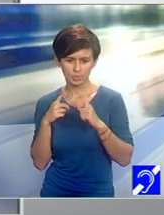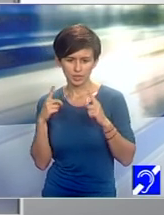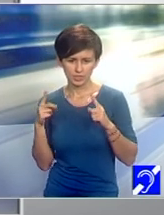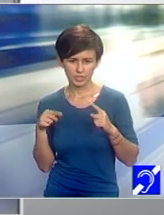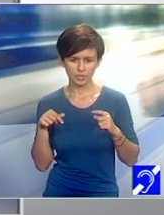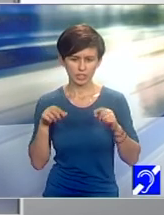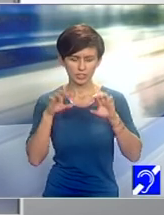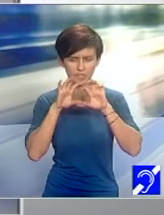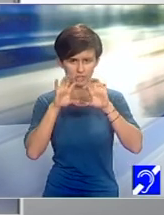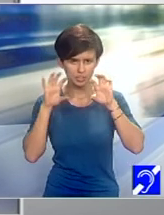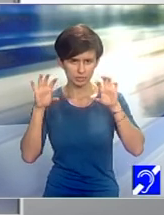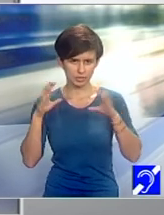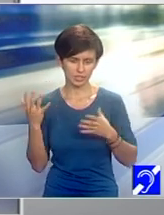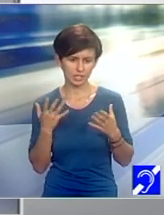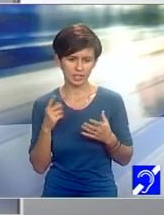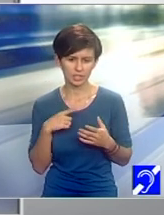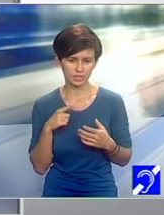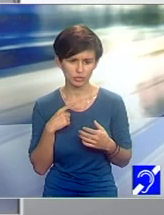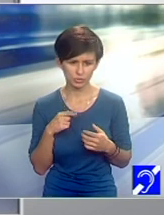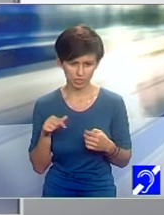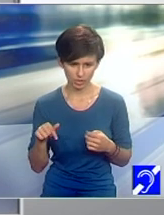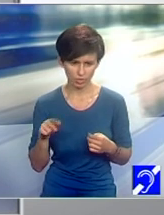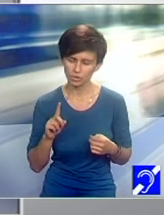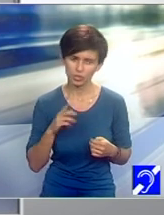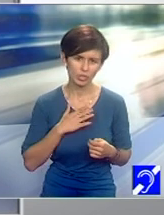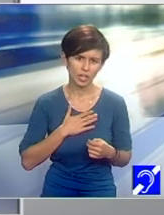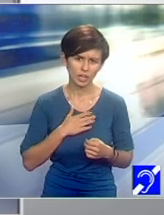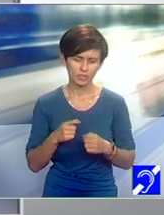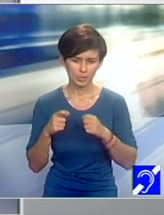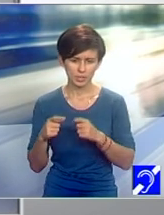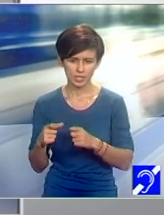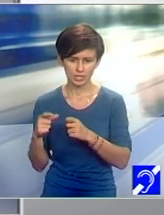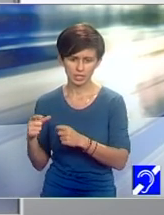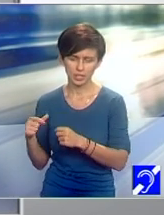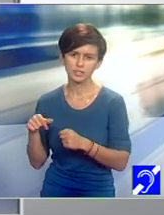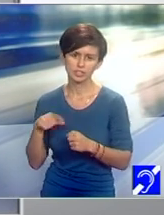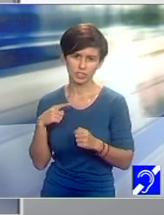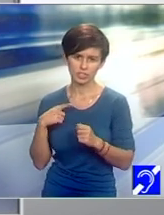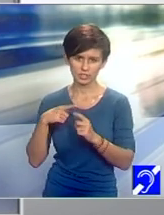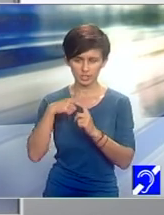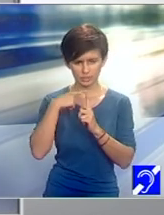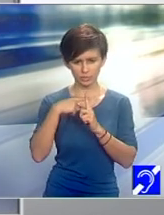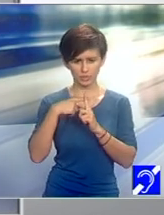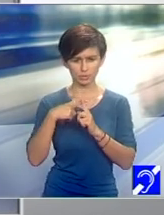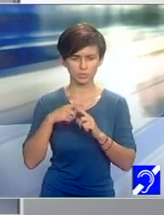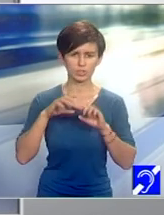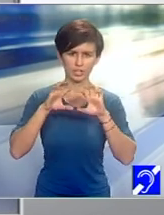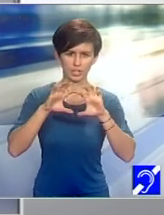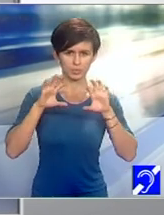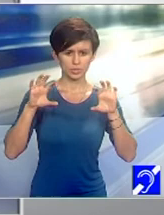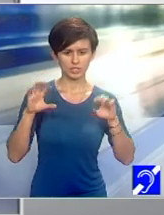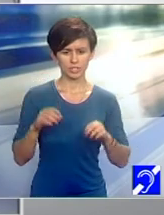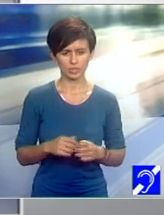care se află în muzeu, de obicei nu prea le avem noi în clase, ăsta este un plus al muzeelor și atunci,